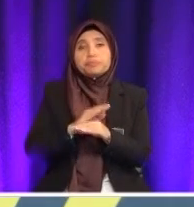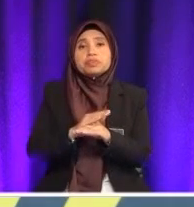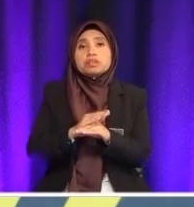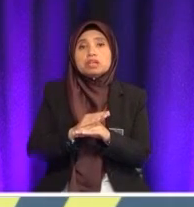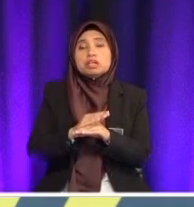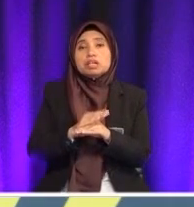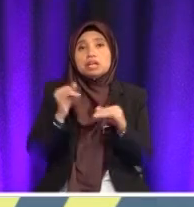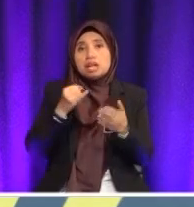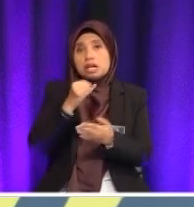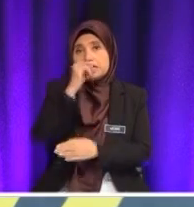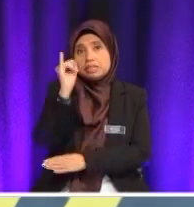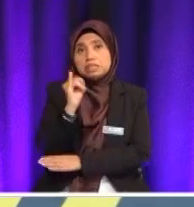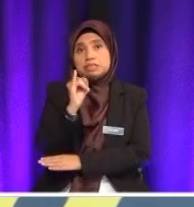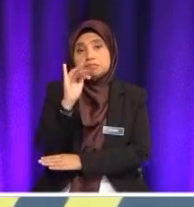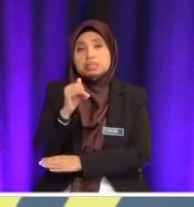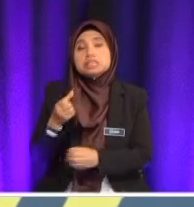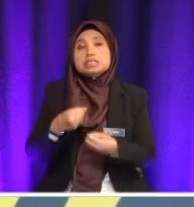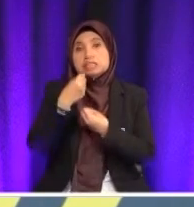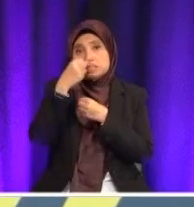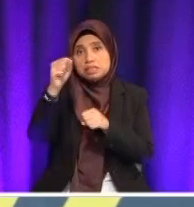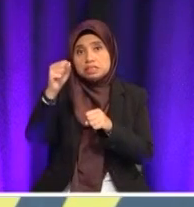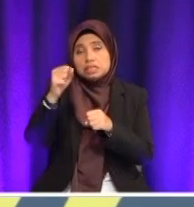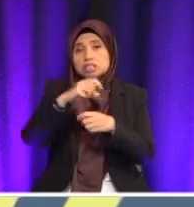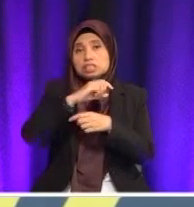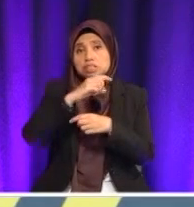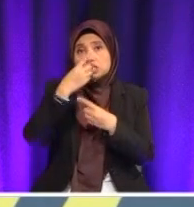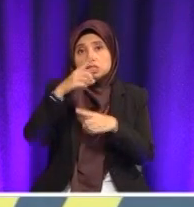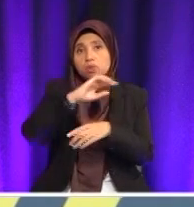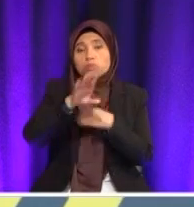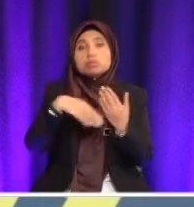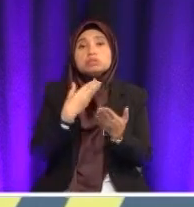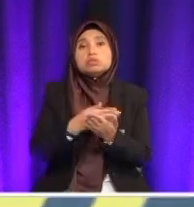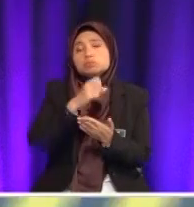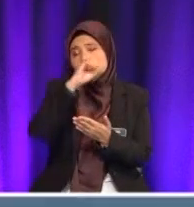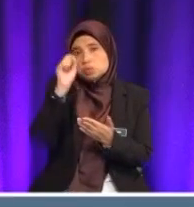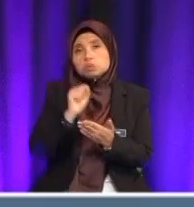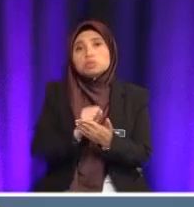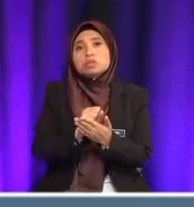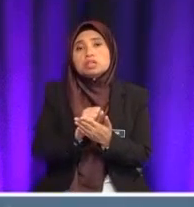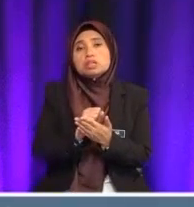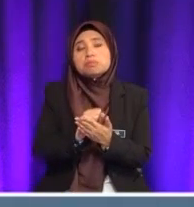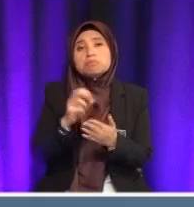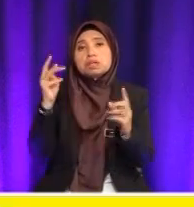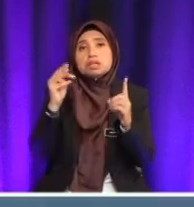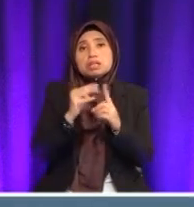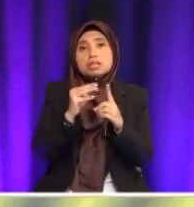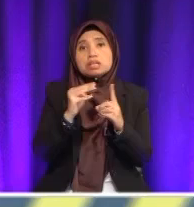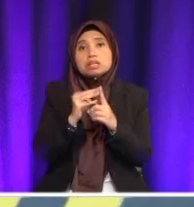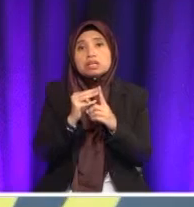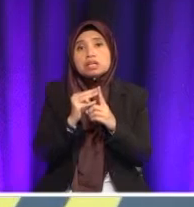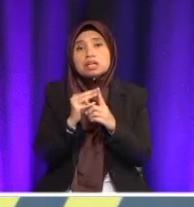pilih item yang disediakan ya cowok semua juga cowok semua juga soal lain di mana makan di